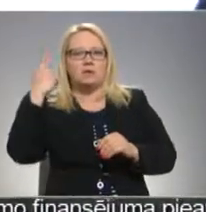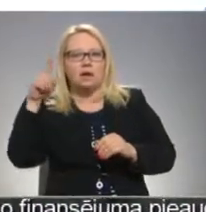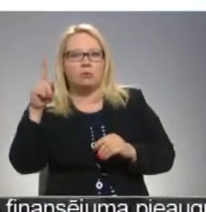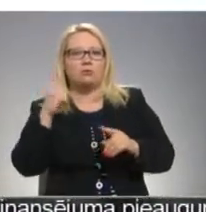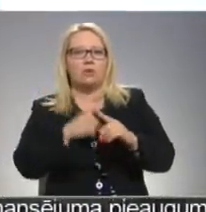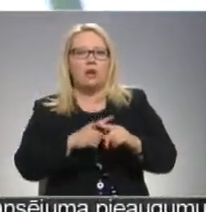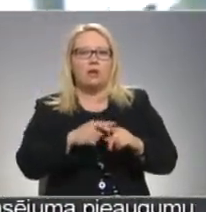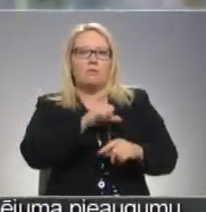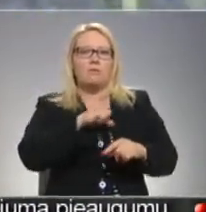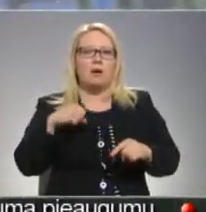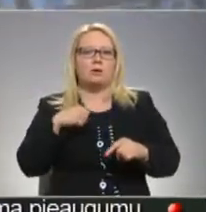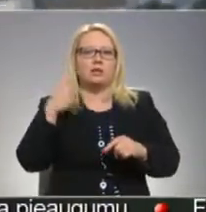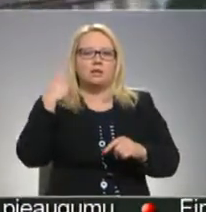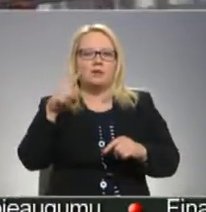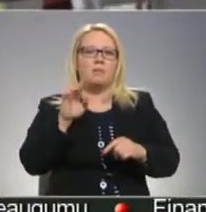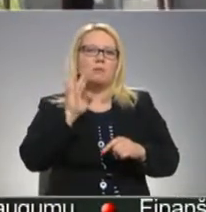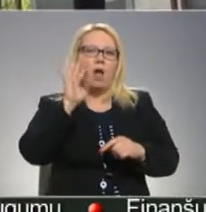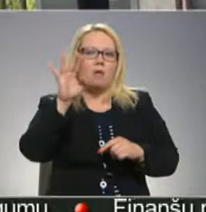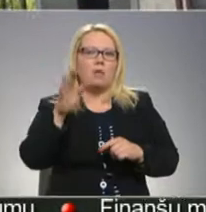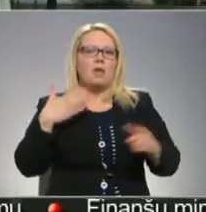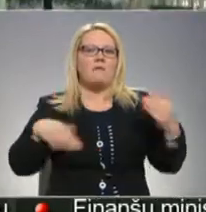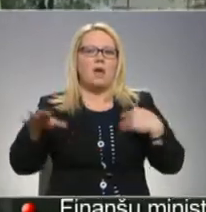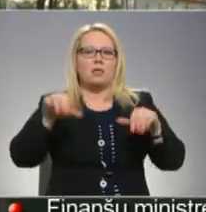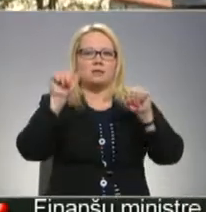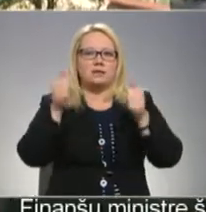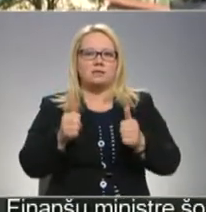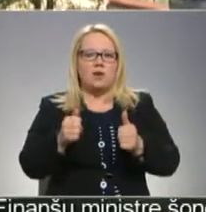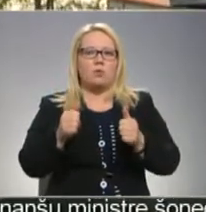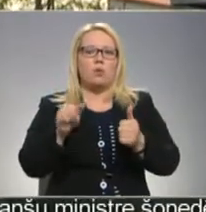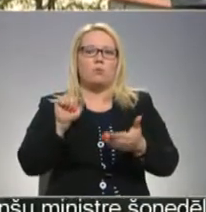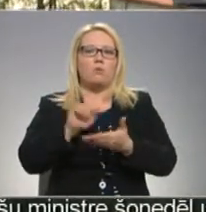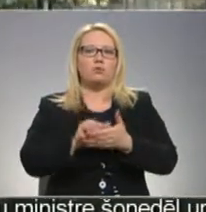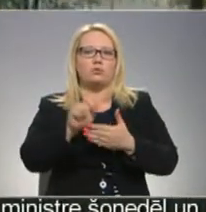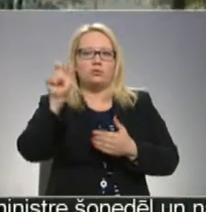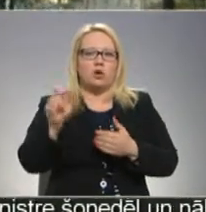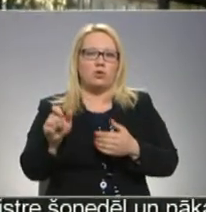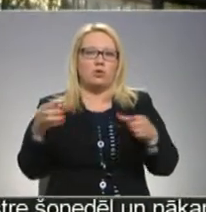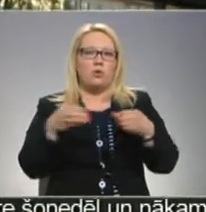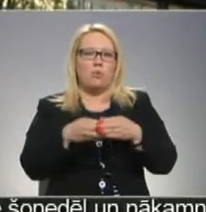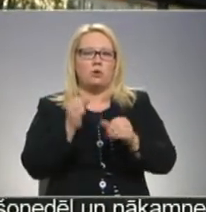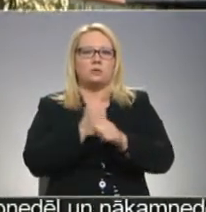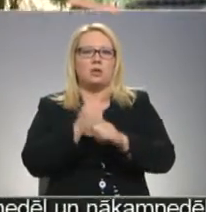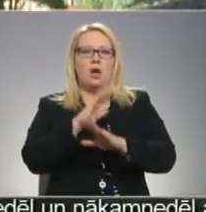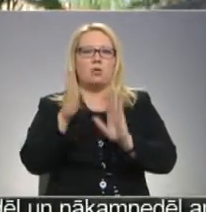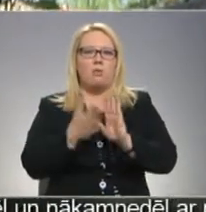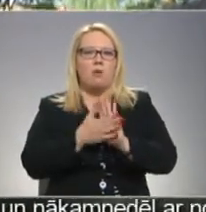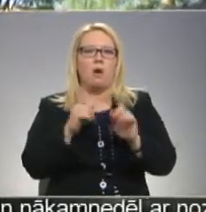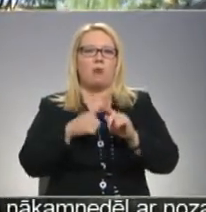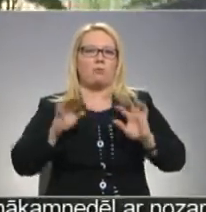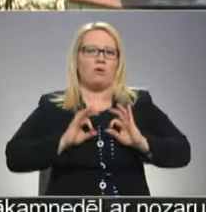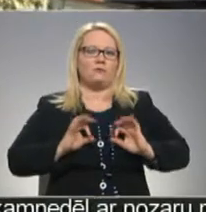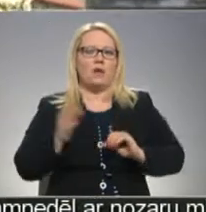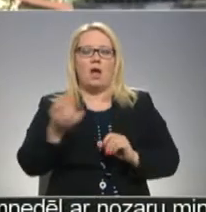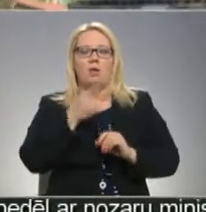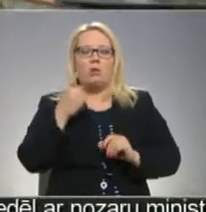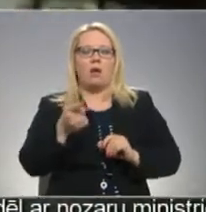pēc pašiniciatīvas, taču nākotnē viņi vēlas izveidot filmu producentu grupu, strādāt kopā un nodarboties profesionāli ar to, kas